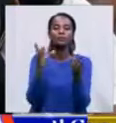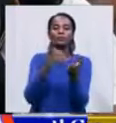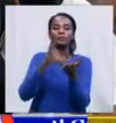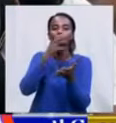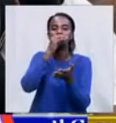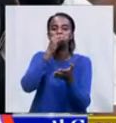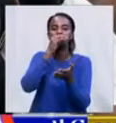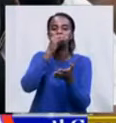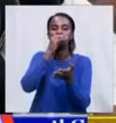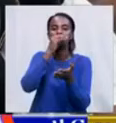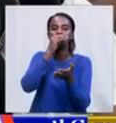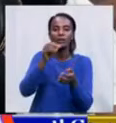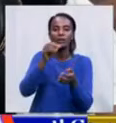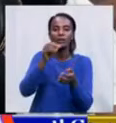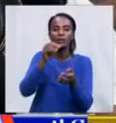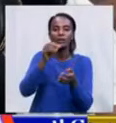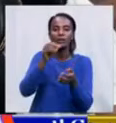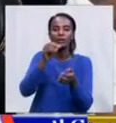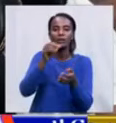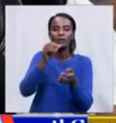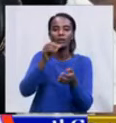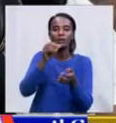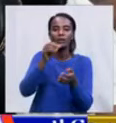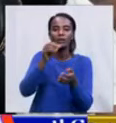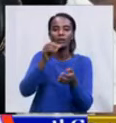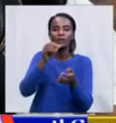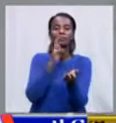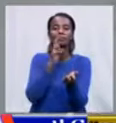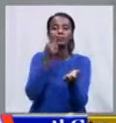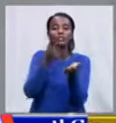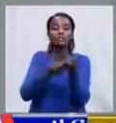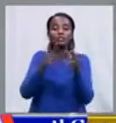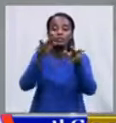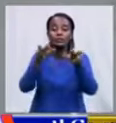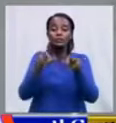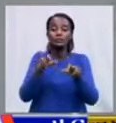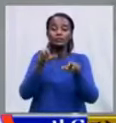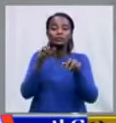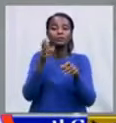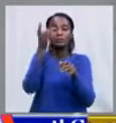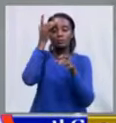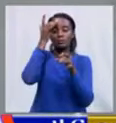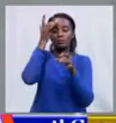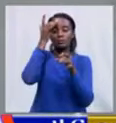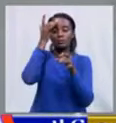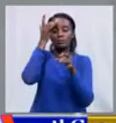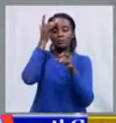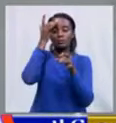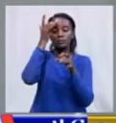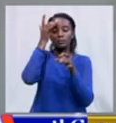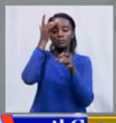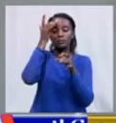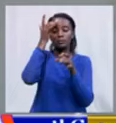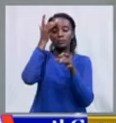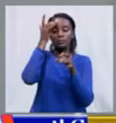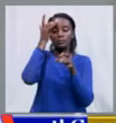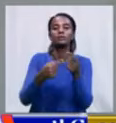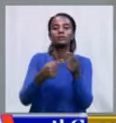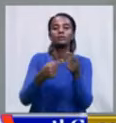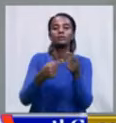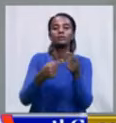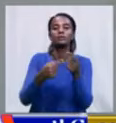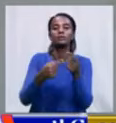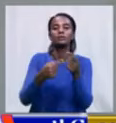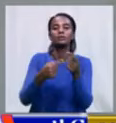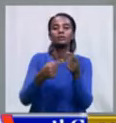ኤክዚኪዩቲቭ ዳይሬክተር ዶክተር አንተነ ጋድሳ ናቸው። በዚህ ክፉ ጊዜ ዝም ብለነው ወይ ምን ጥላቸው የሚለውን ደሞ በሄደ ምንነጋገርበት ነው። እንደ